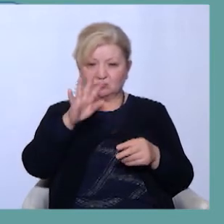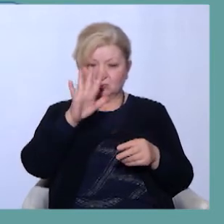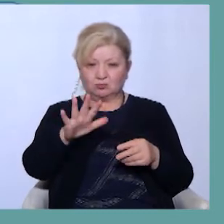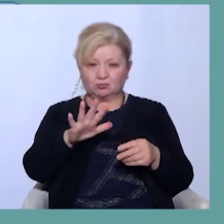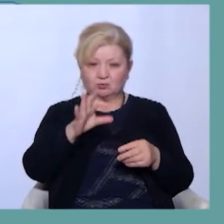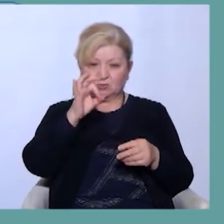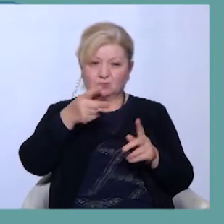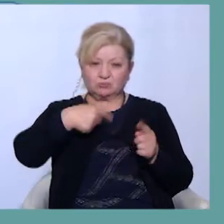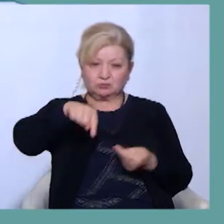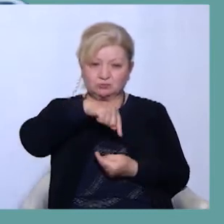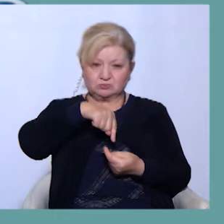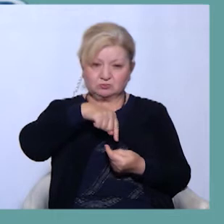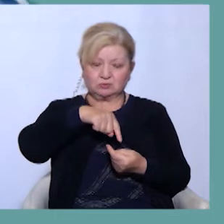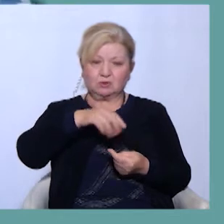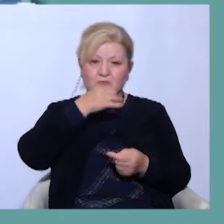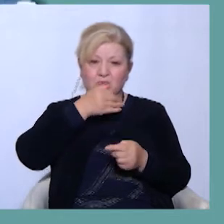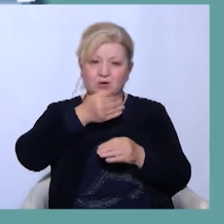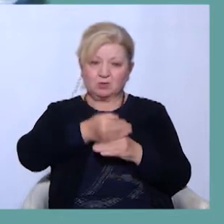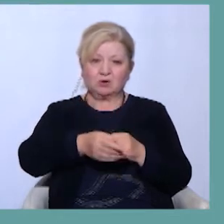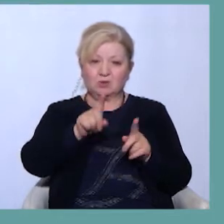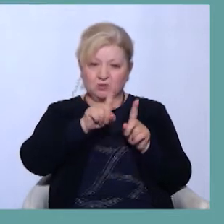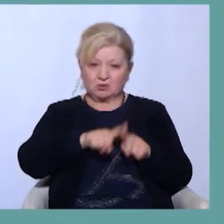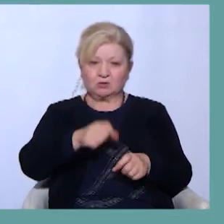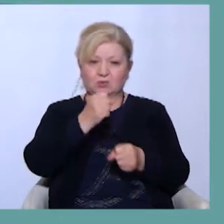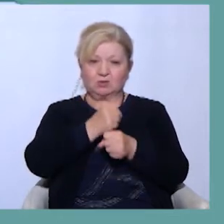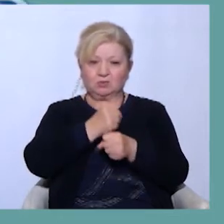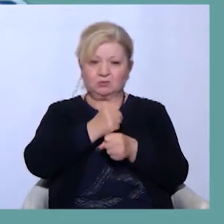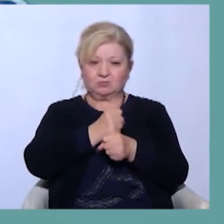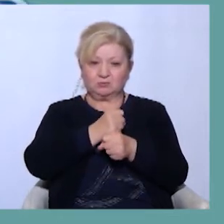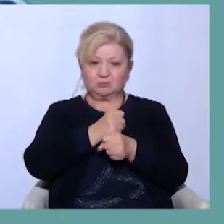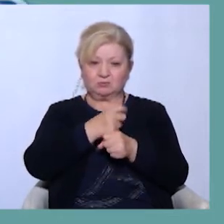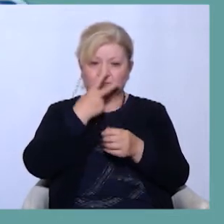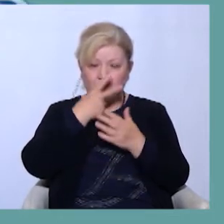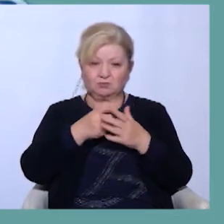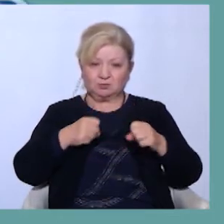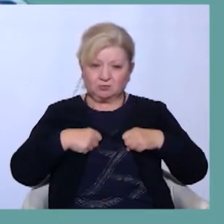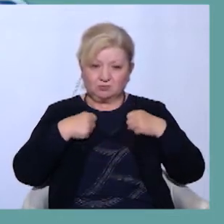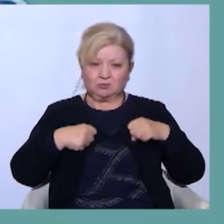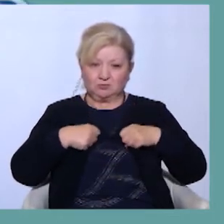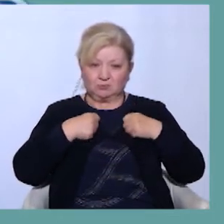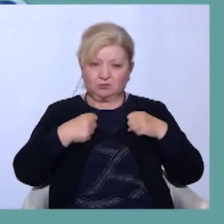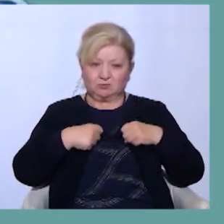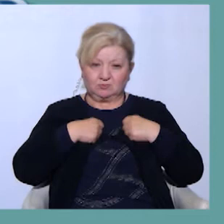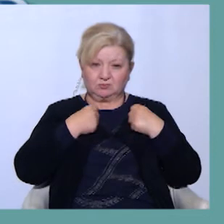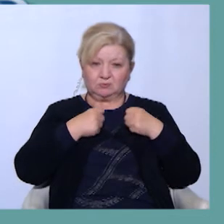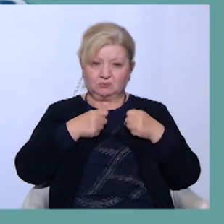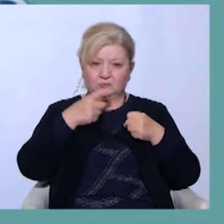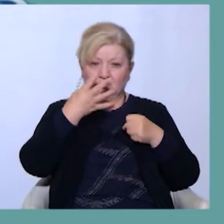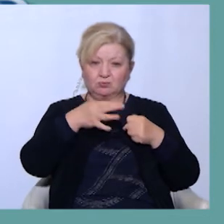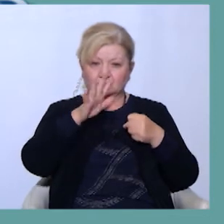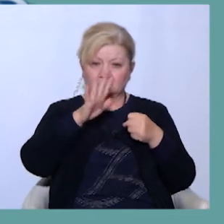ესე იგი 45 გრადუსით შემოატრიალეთ უკვე. შემდგომში ისევ იგივეს გავმეორებთ და ვეცდებით, რომ